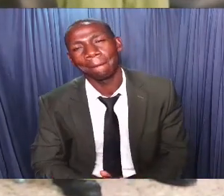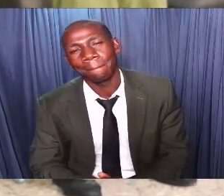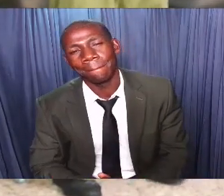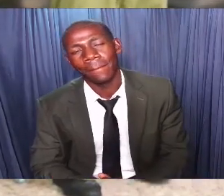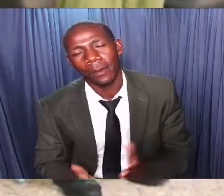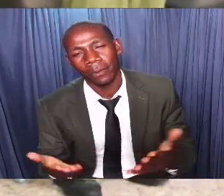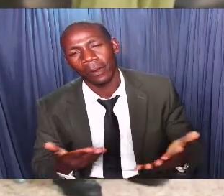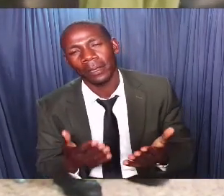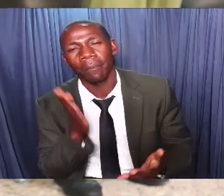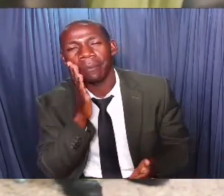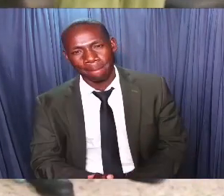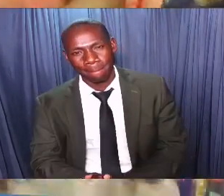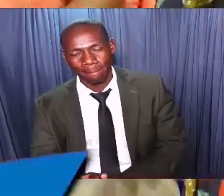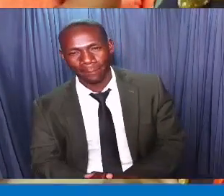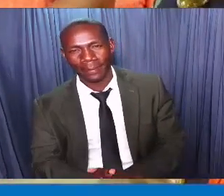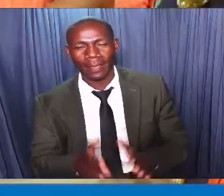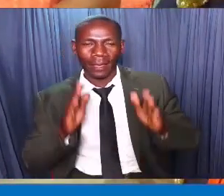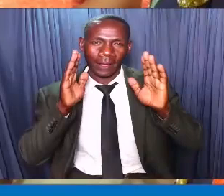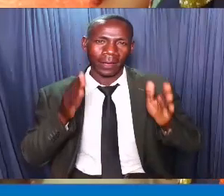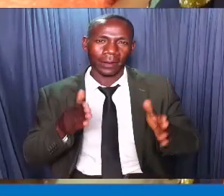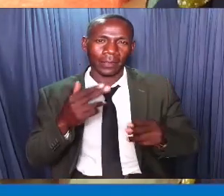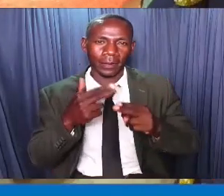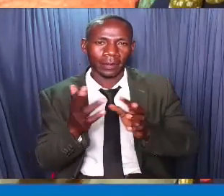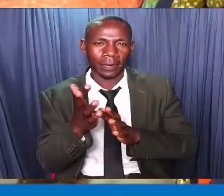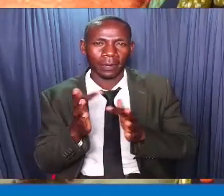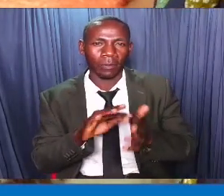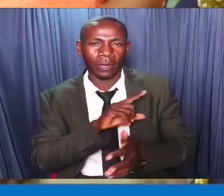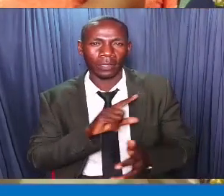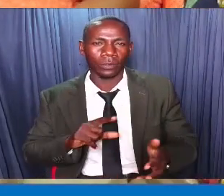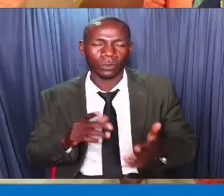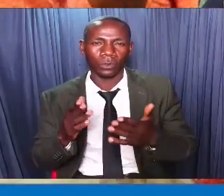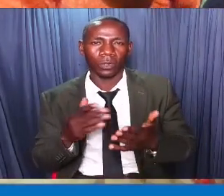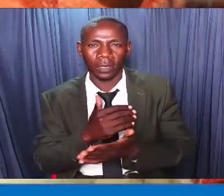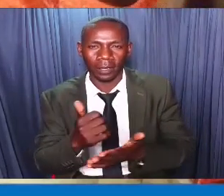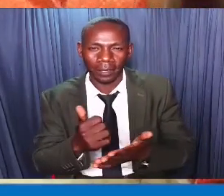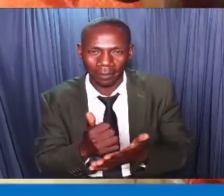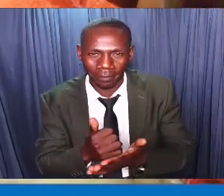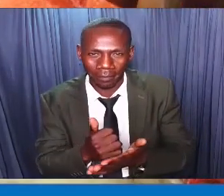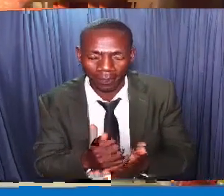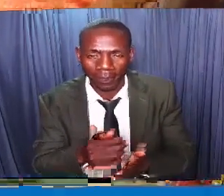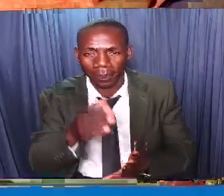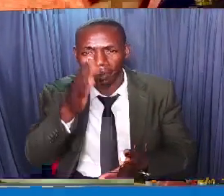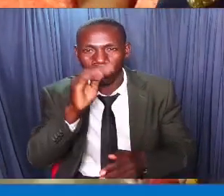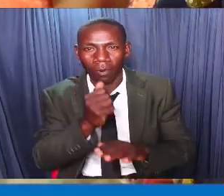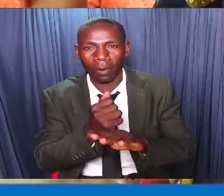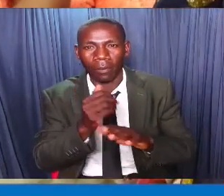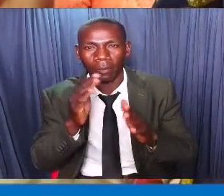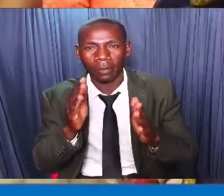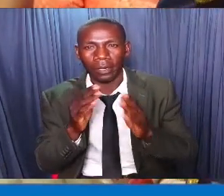karibu mama tena. Welcome mama. Ninawasalimu katika jina la Bwana Yesu. Amen. Na